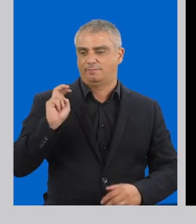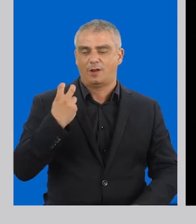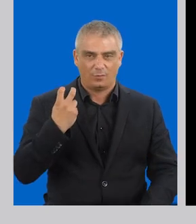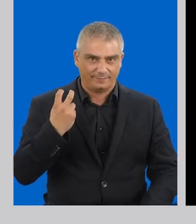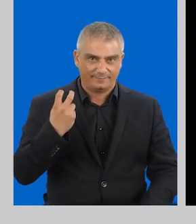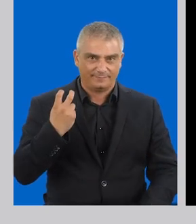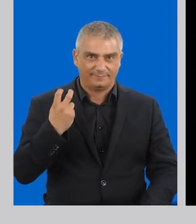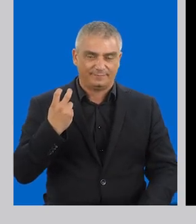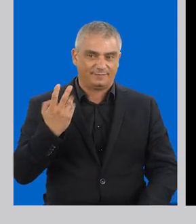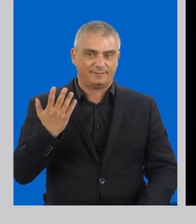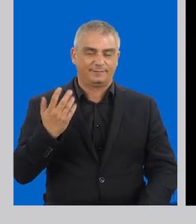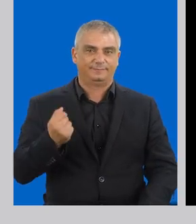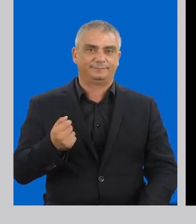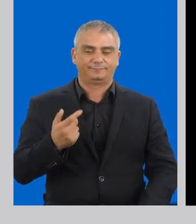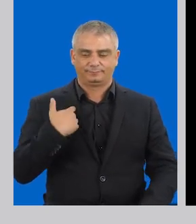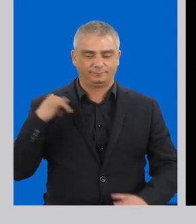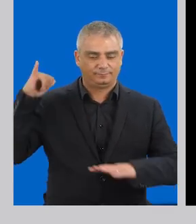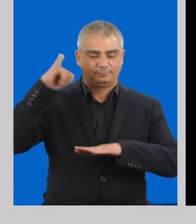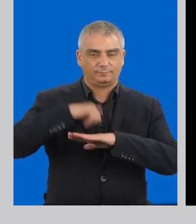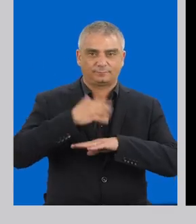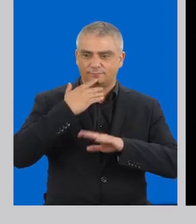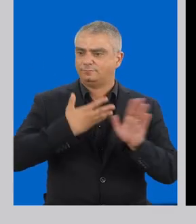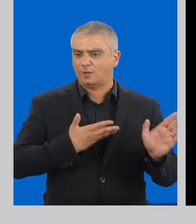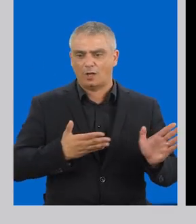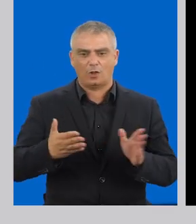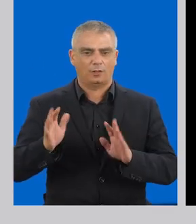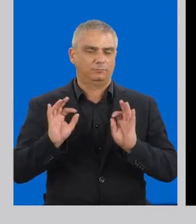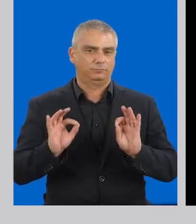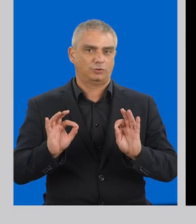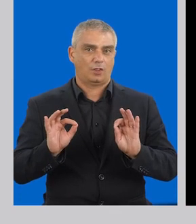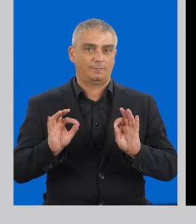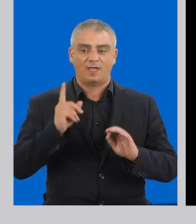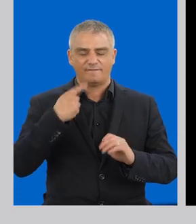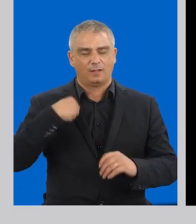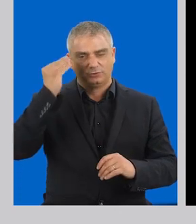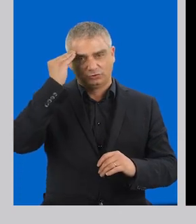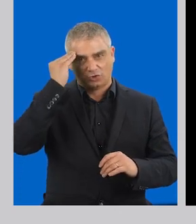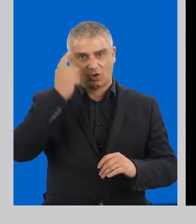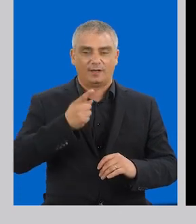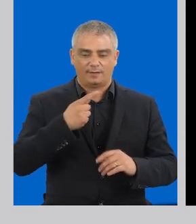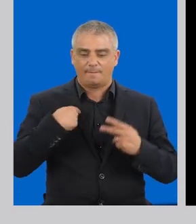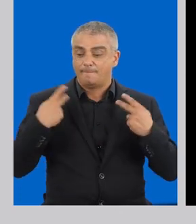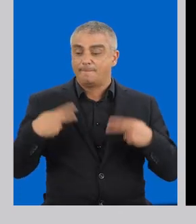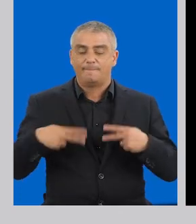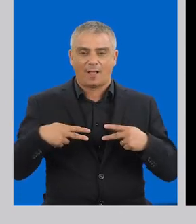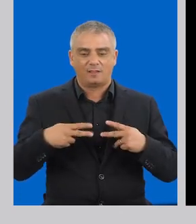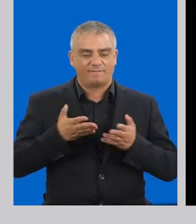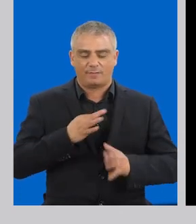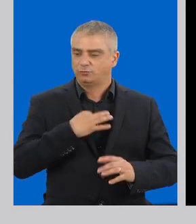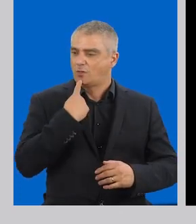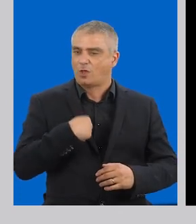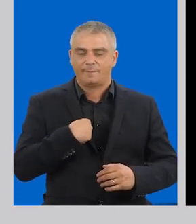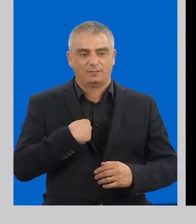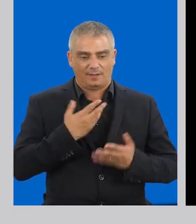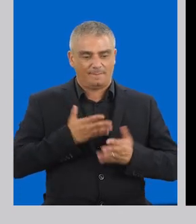מילויים ום נוחתים פה הכל עבר בשלום אבל אני זוכר את הפחד ואת הבת